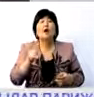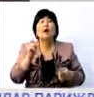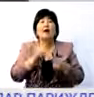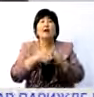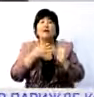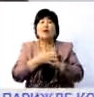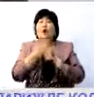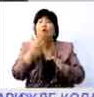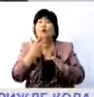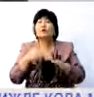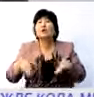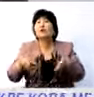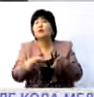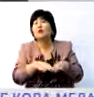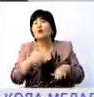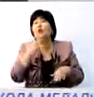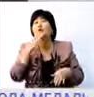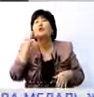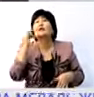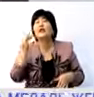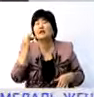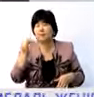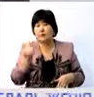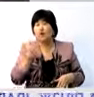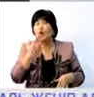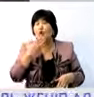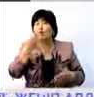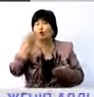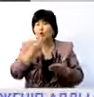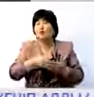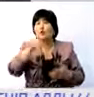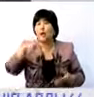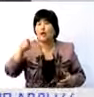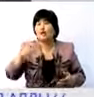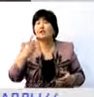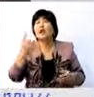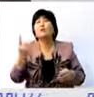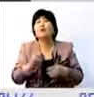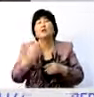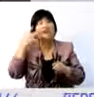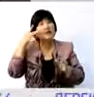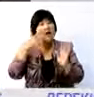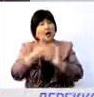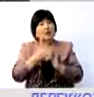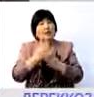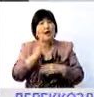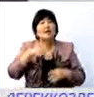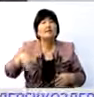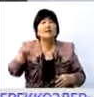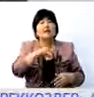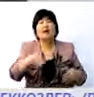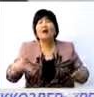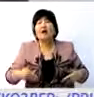ұлттық бірегейді, ұлттық тарихымызды, ұлттық тұлғалардың бірегейлігін тани түсеміз. Елдегі